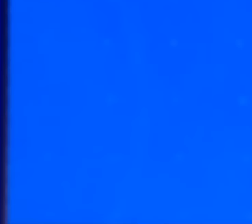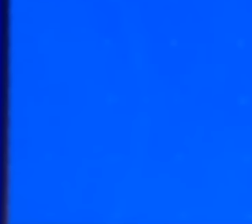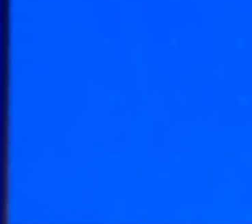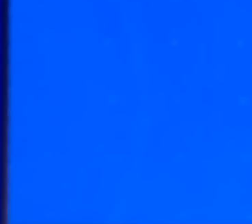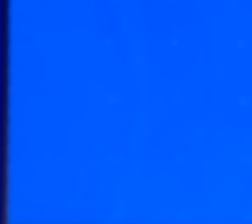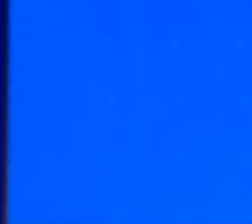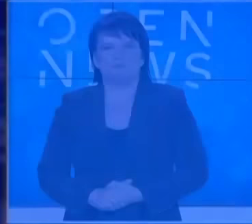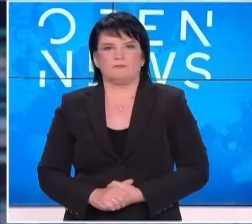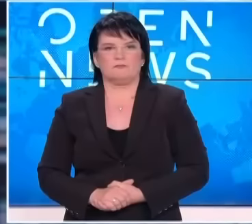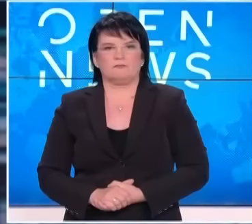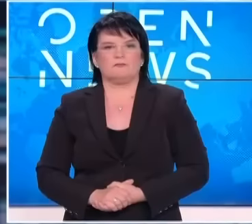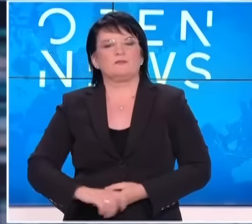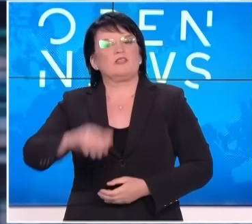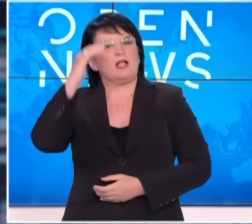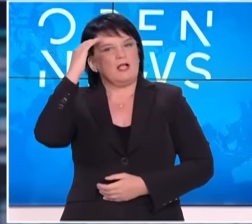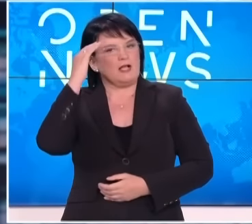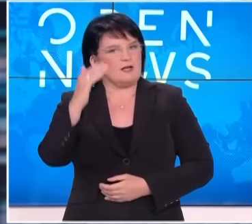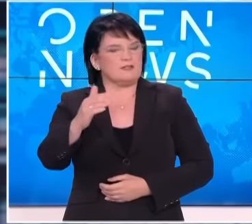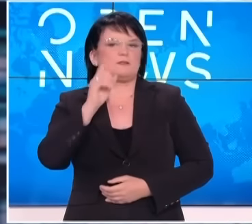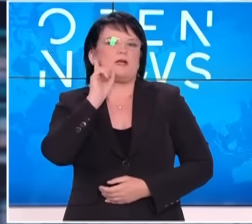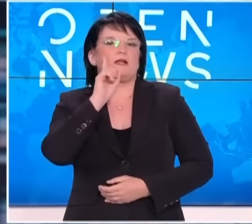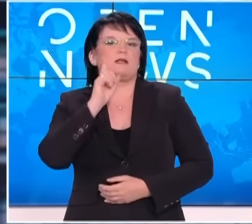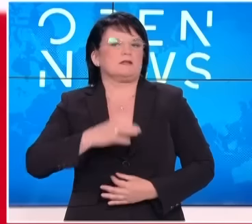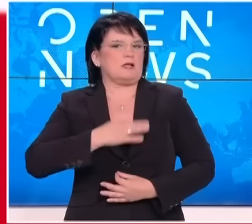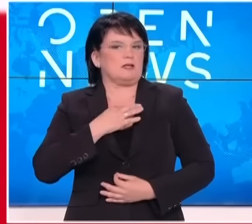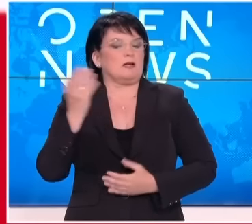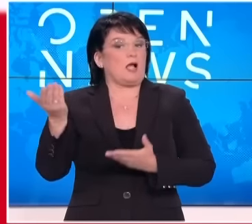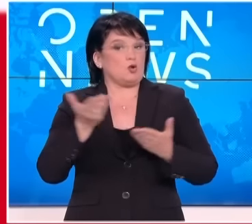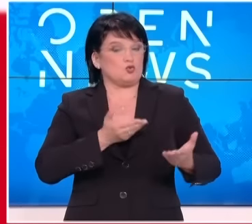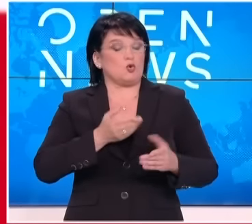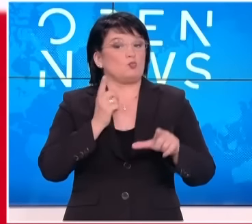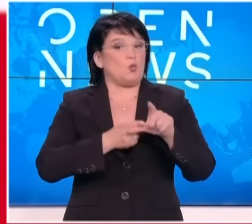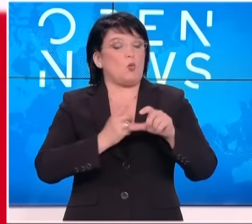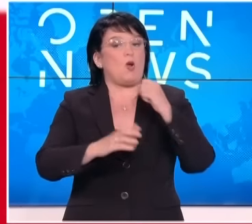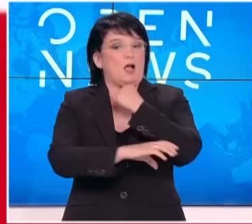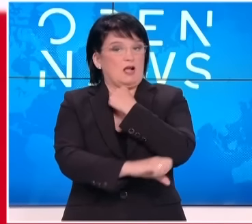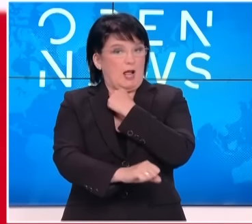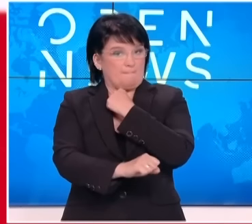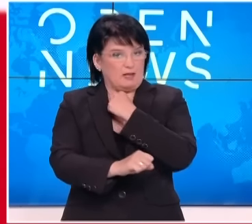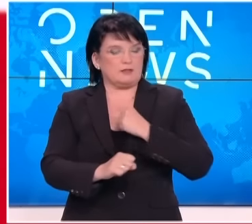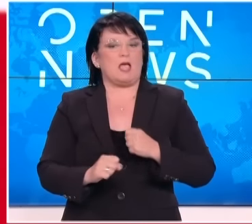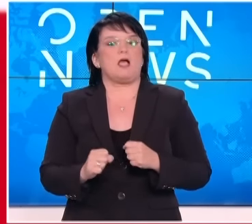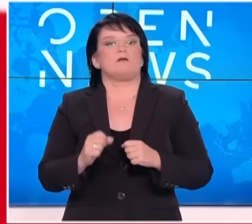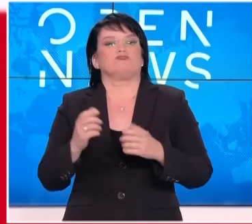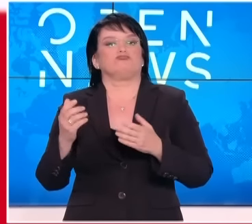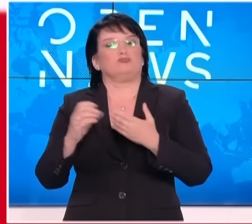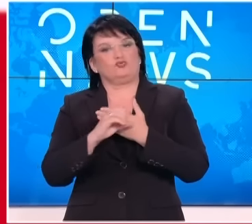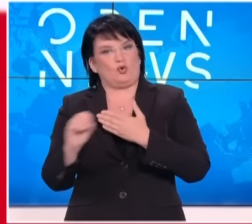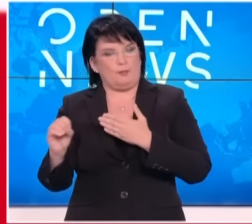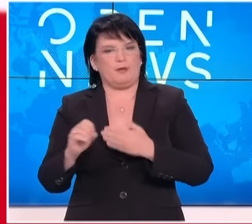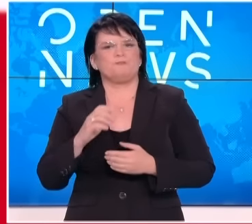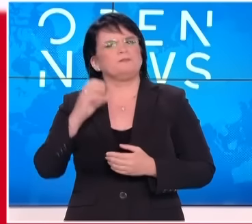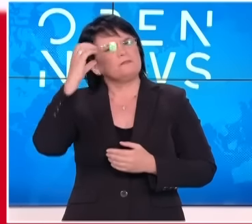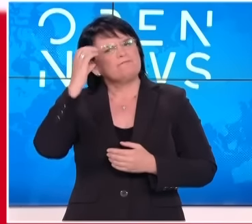περιόδου που περισσότερο θύμισε εθνικές εκλογές παρά ευρωεκλογές τι λέτε ναι σε πολλά σημεία τις θυμίζει εθνικές